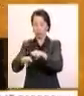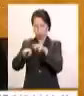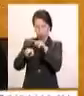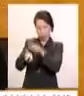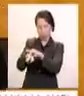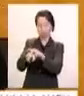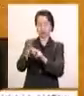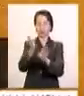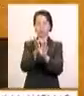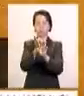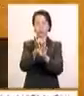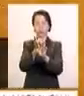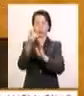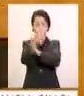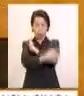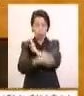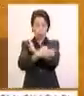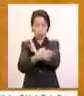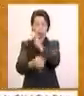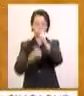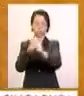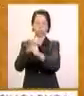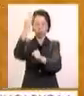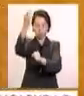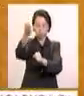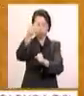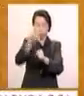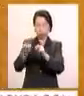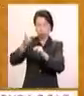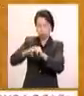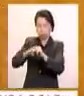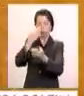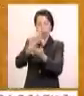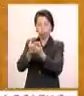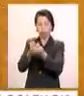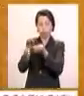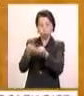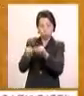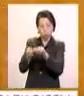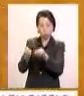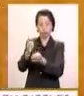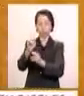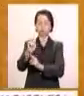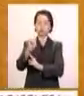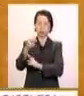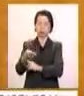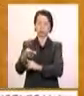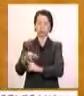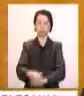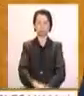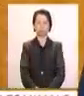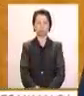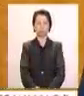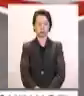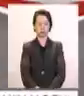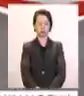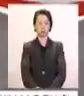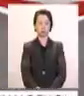bermula Januari tahun depan bagi menambah baik tadbir urus organisasi berkenaan.